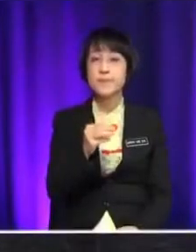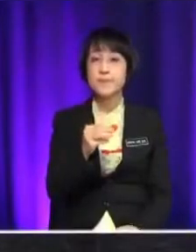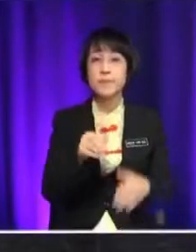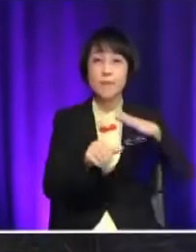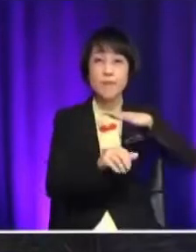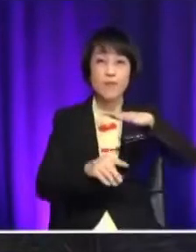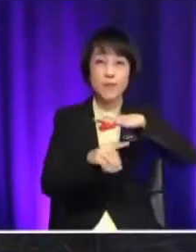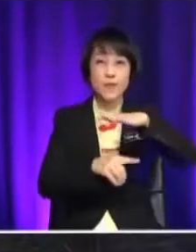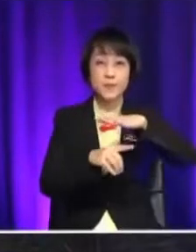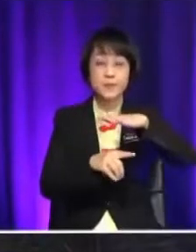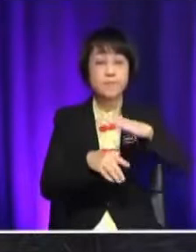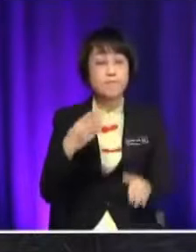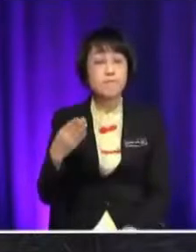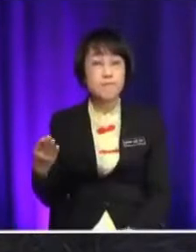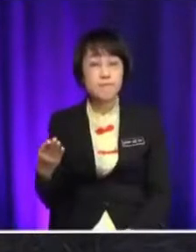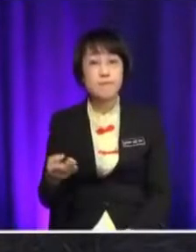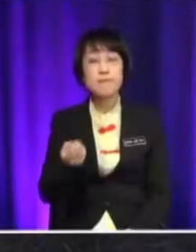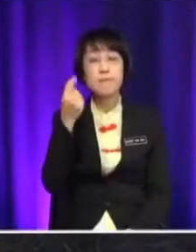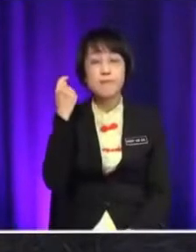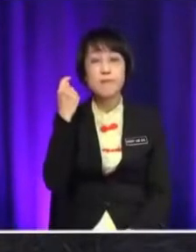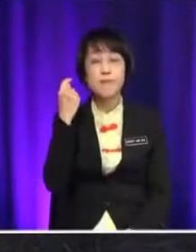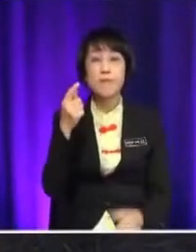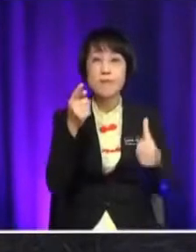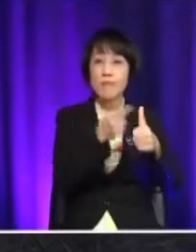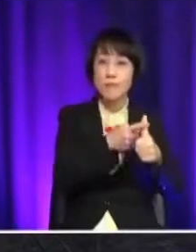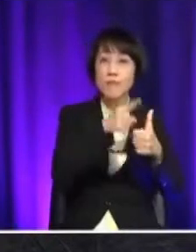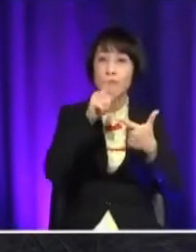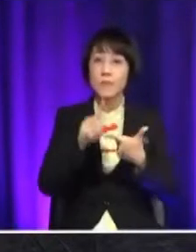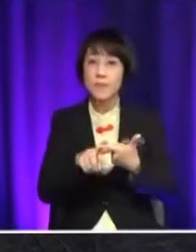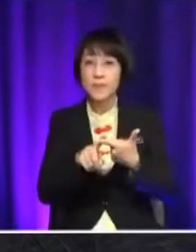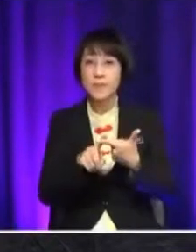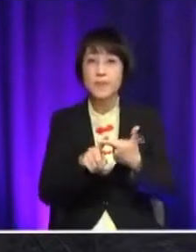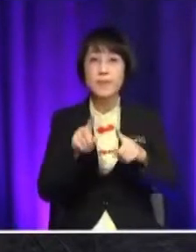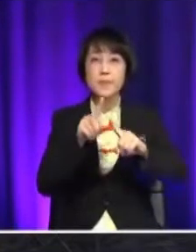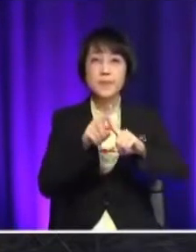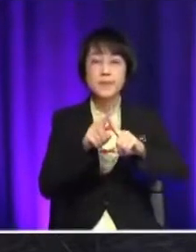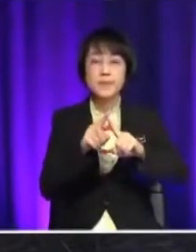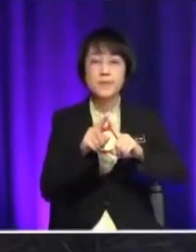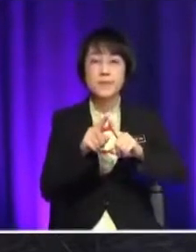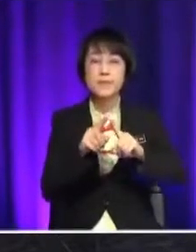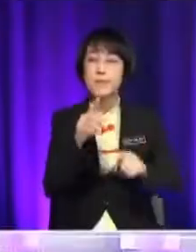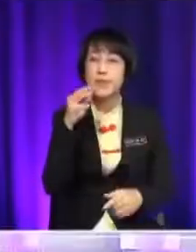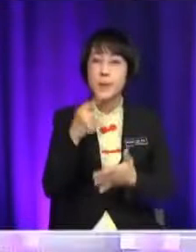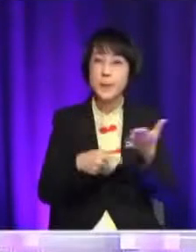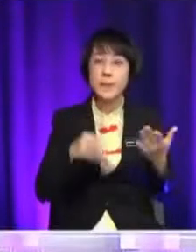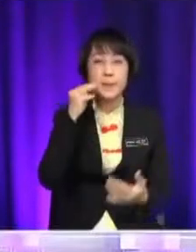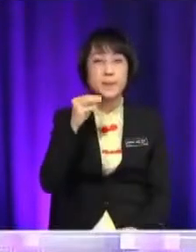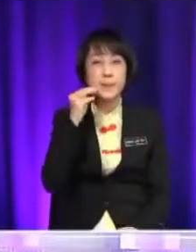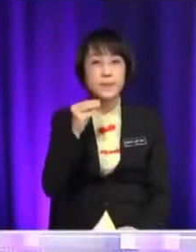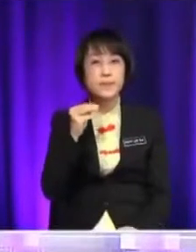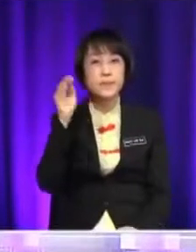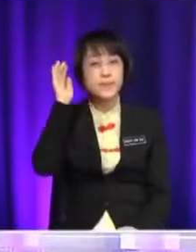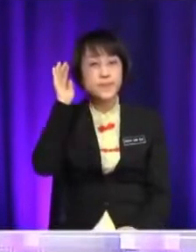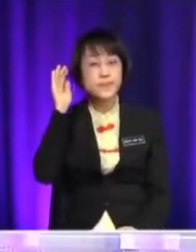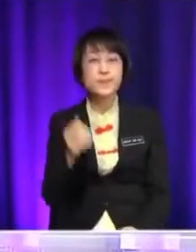tu, audio 1 dan audio 2, yang paling ketara apa yang Mira nampak? Yang paling ketara, yang paling Mira rasa Mira dengar